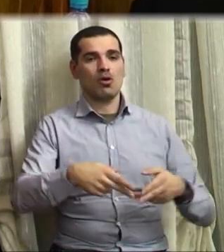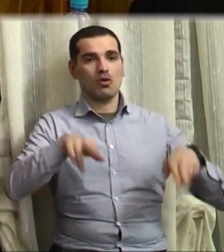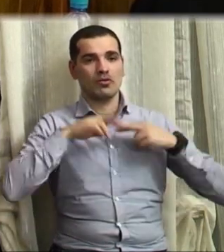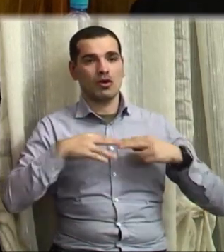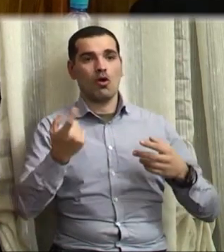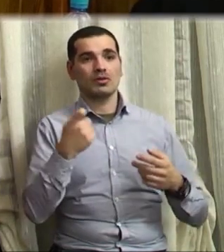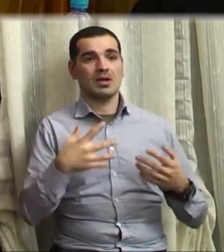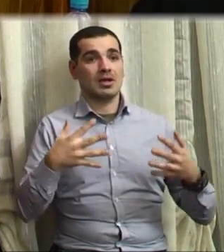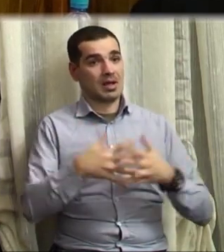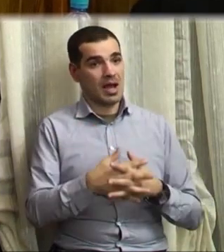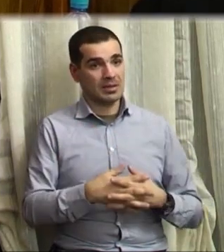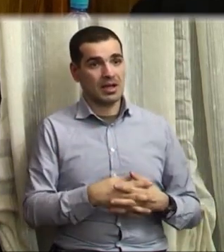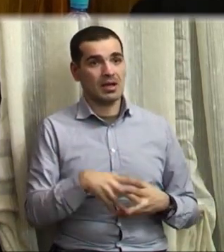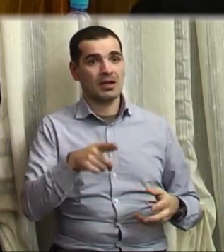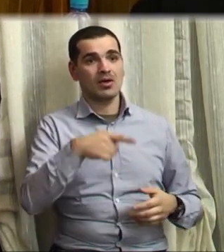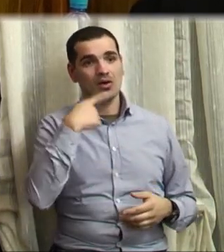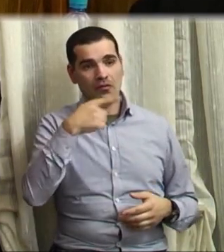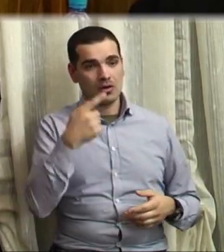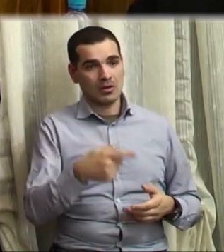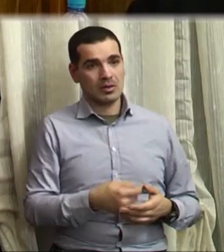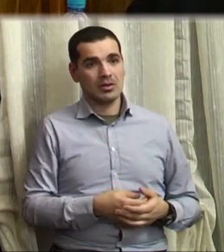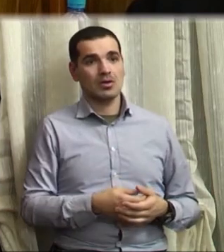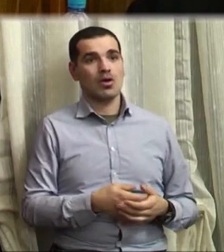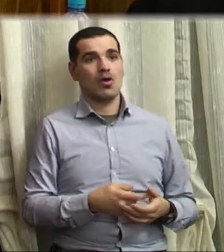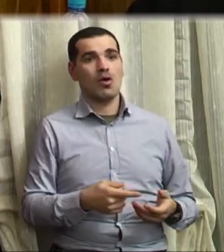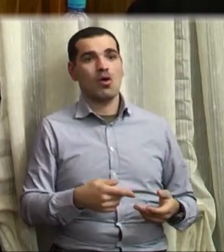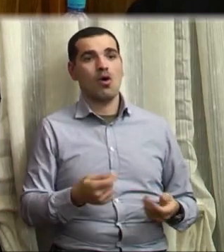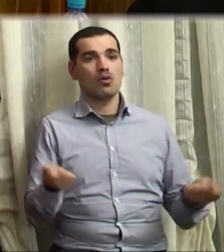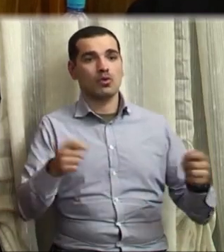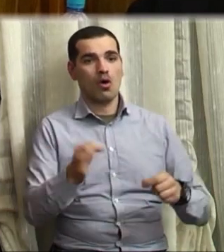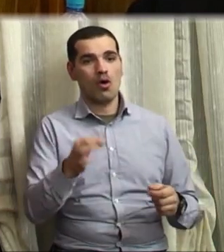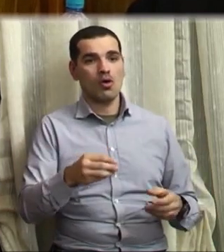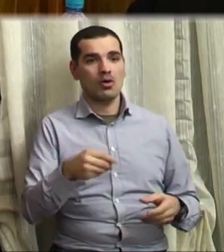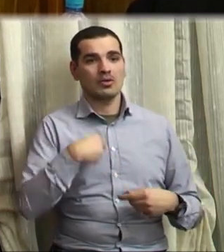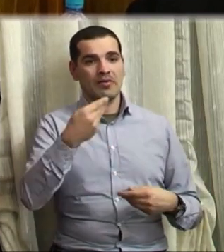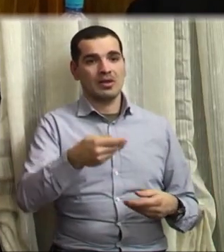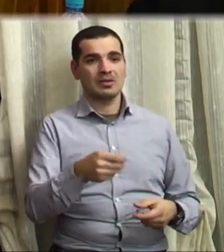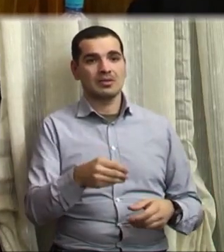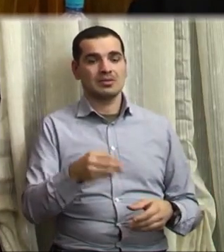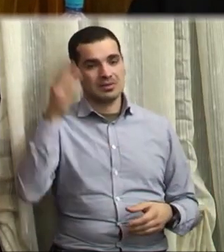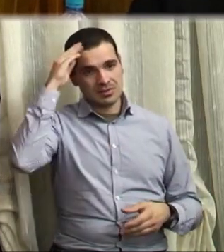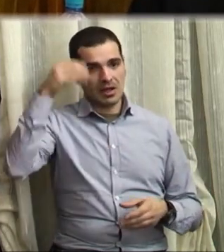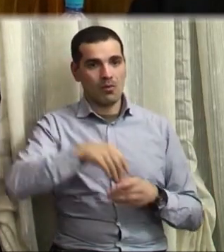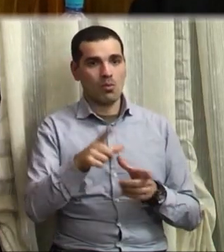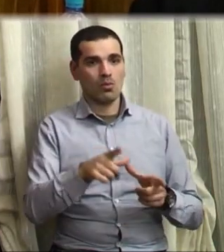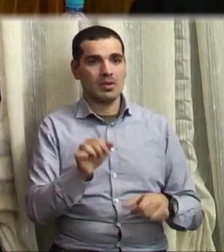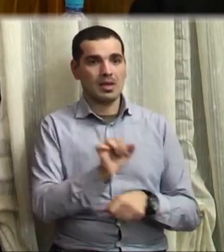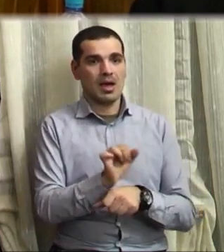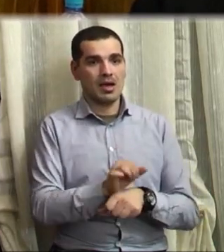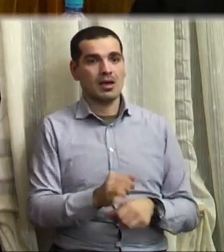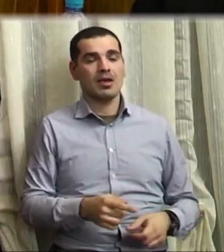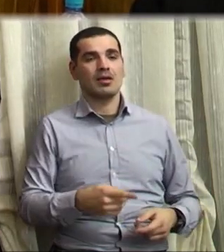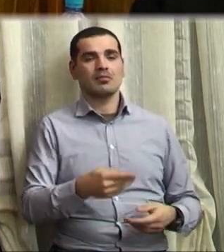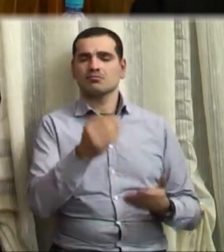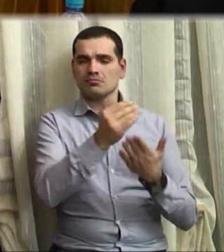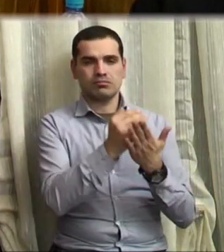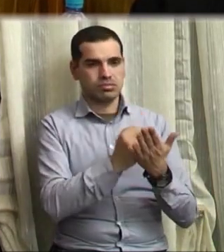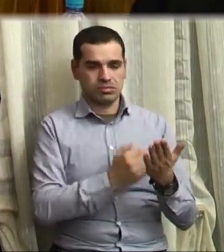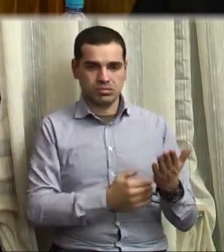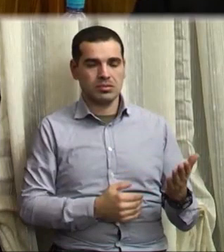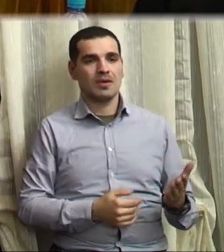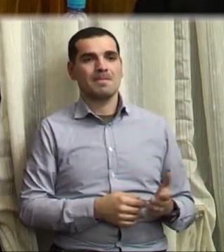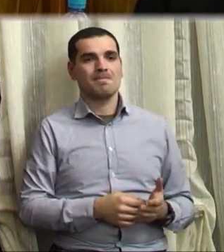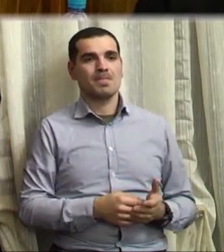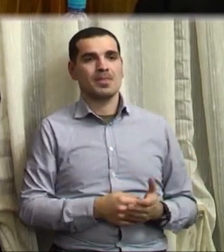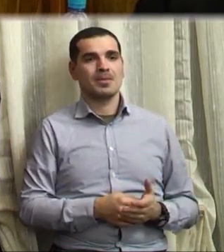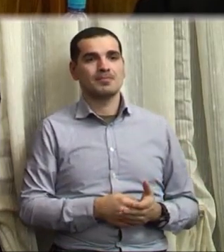od grada u kojem se navodi kako su odlukom o davanju stanova u najam propisani postupak, uvjeti, kriteriji i